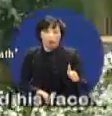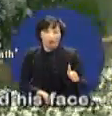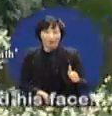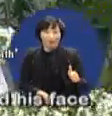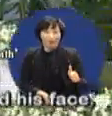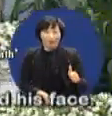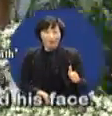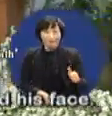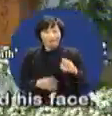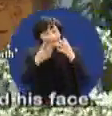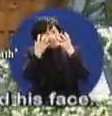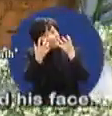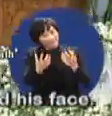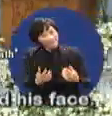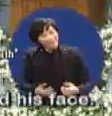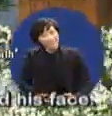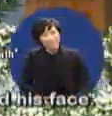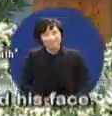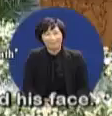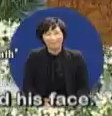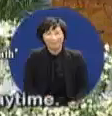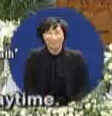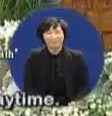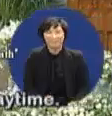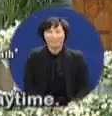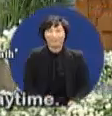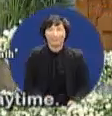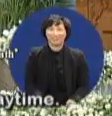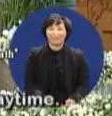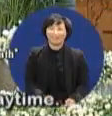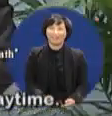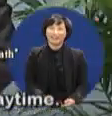이게 밤 2시에 나오면 당신은 거기 죽어 거기서